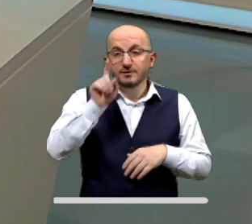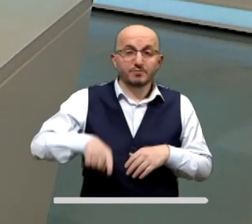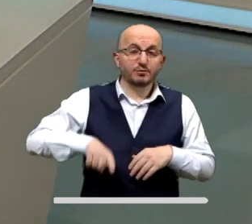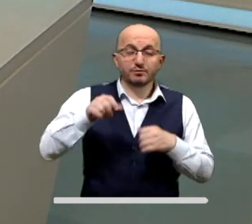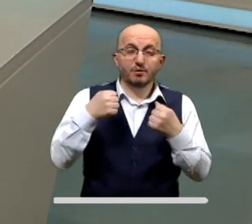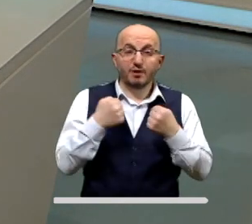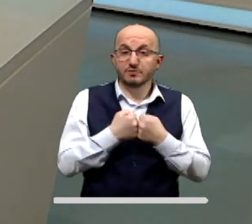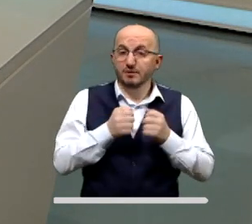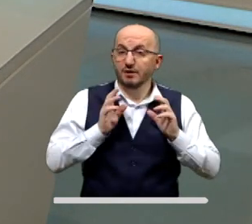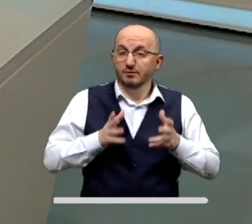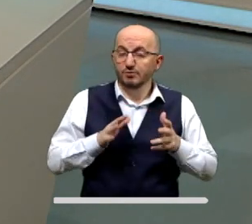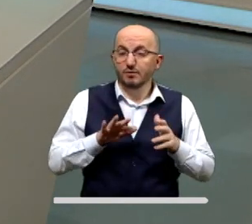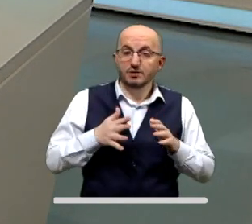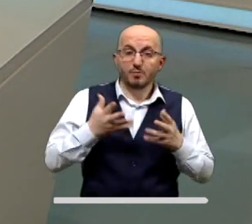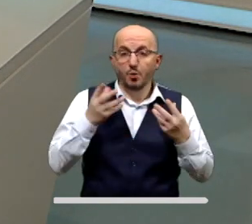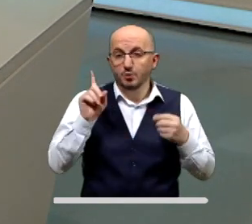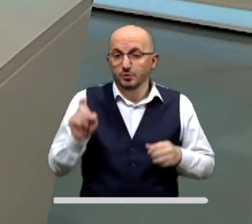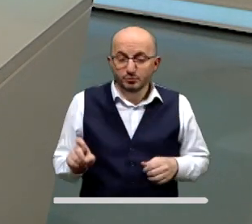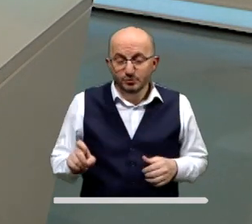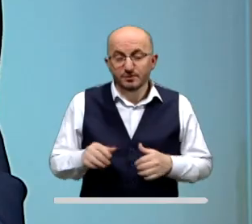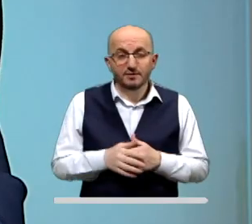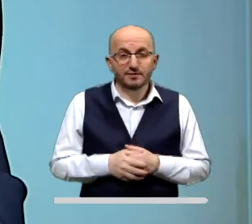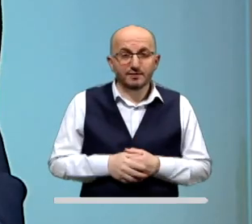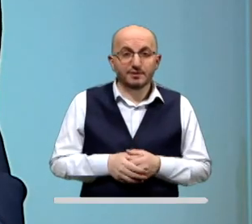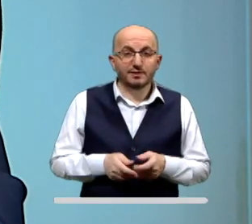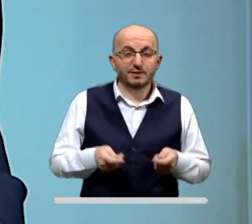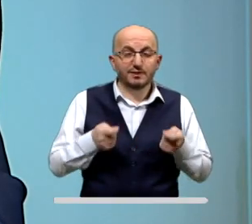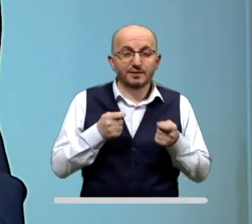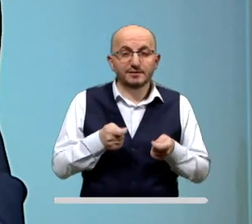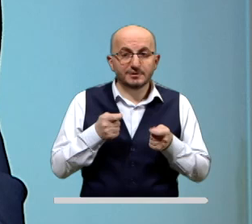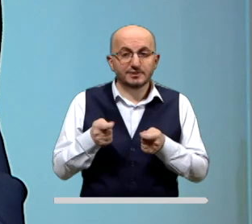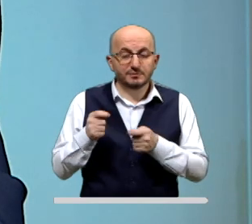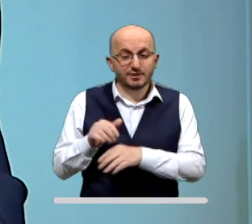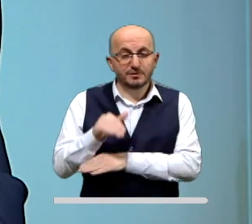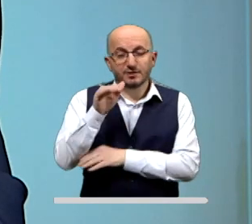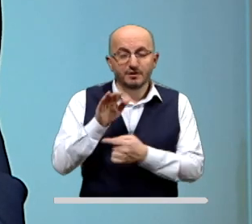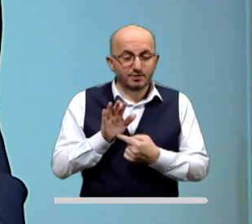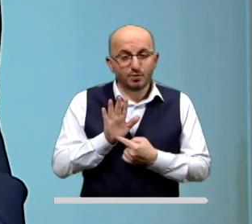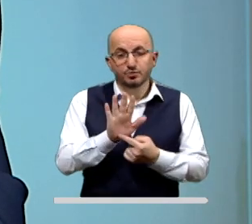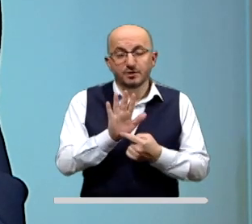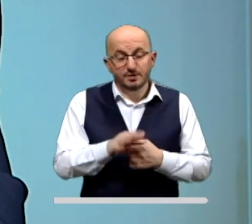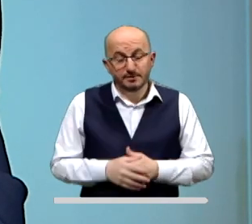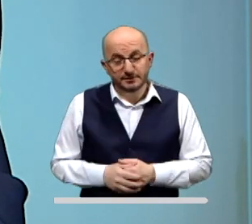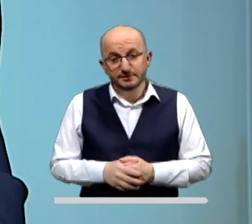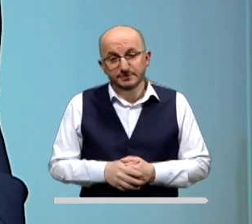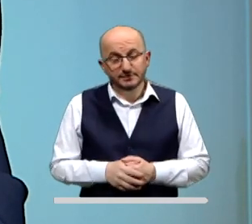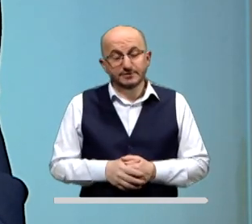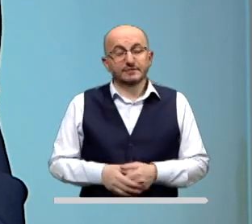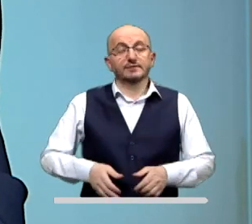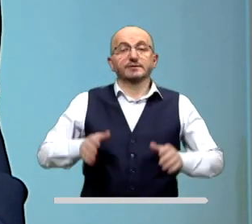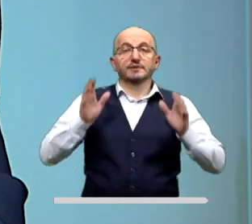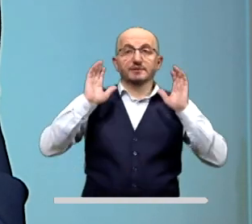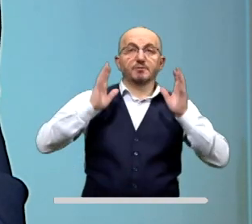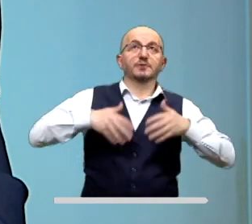acaba olur mu ya şimdi bu eğitimde hasta olan zaten yaşayarak göstermektir yani namaz